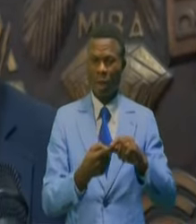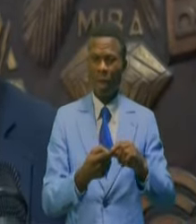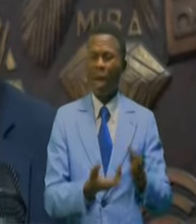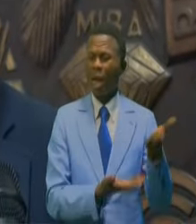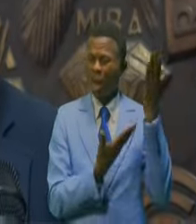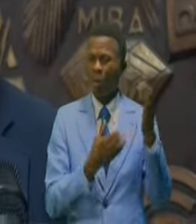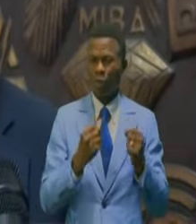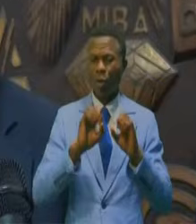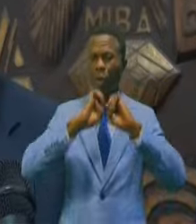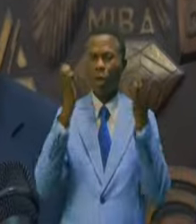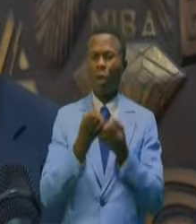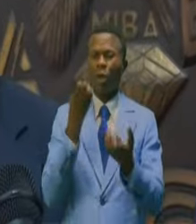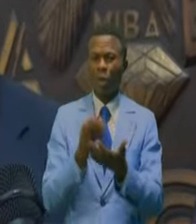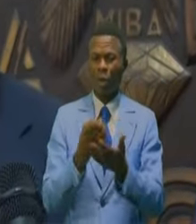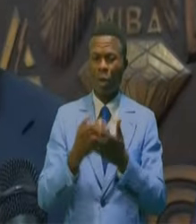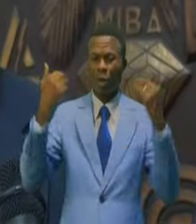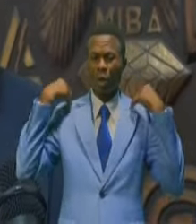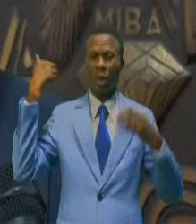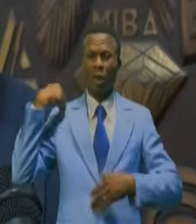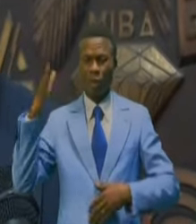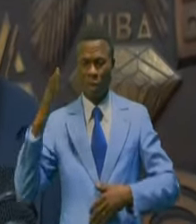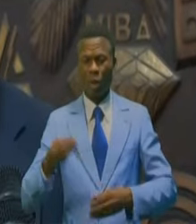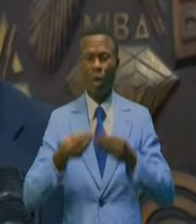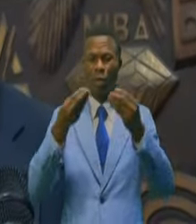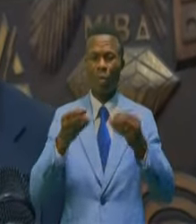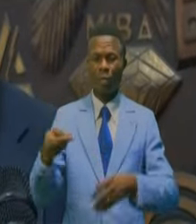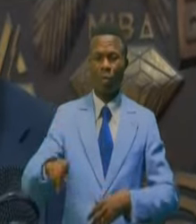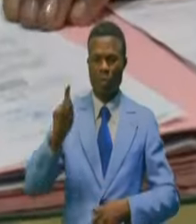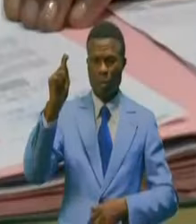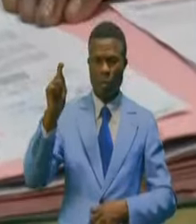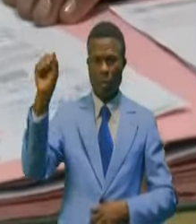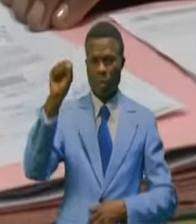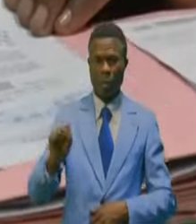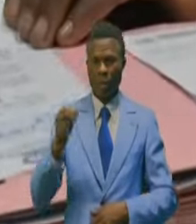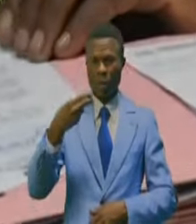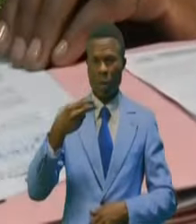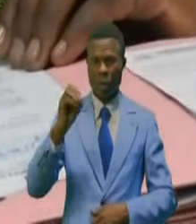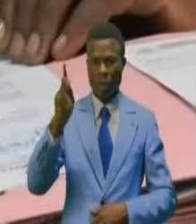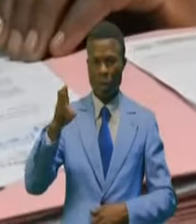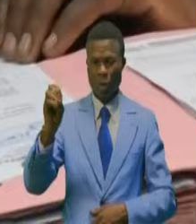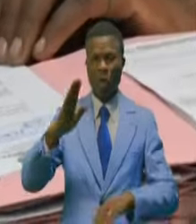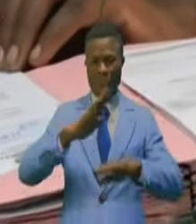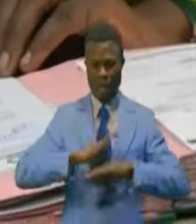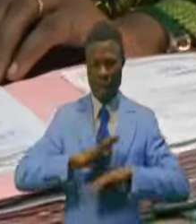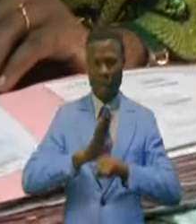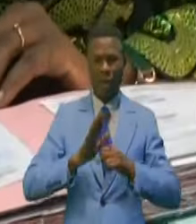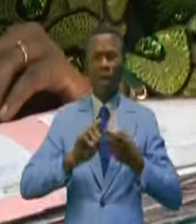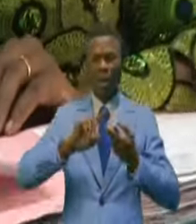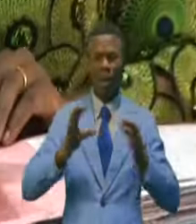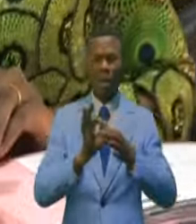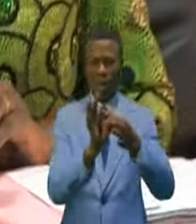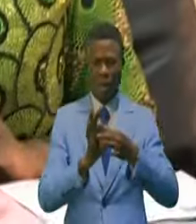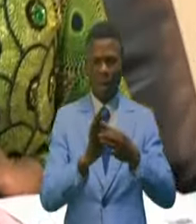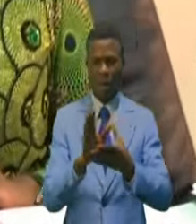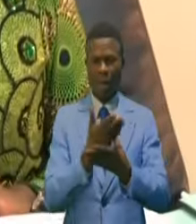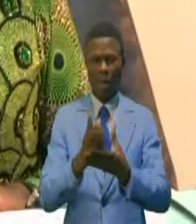impact socio-économique que le chef de l'État donne à la province de la Tchopo. Nous sommes satisfaits de la collaboration qu'il y a